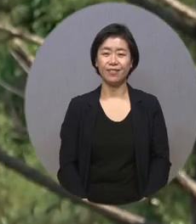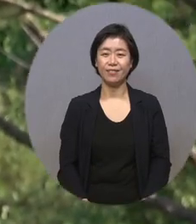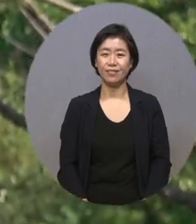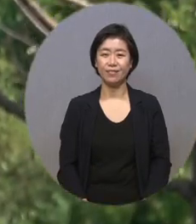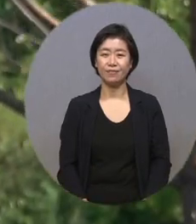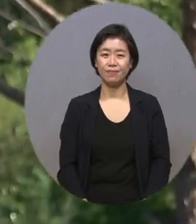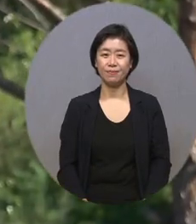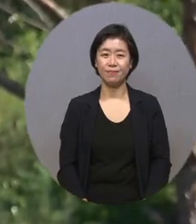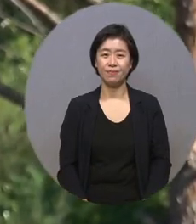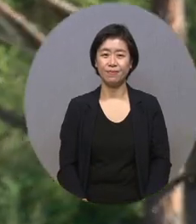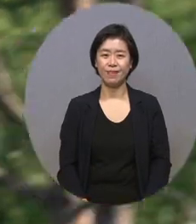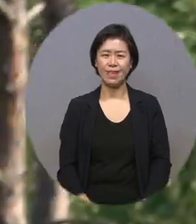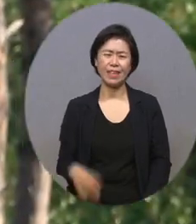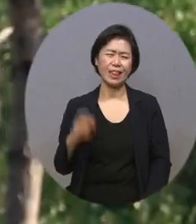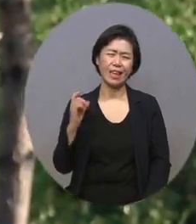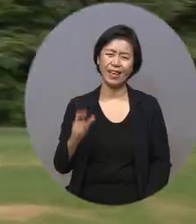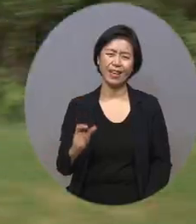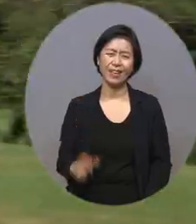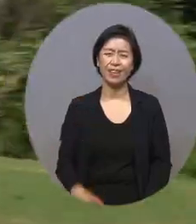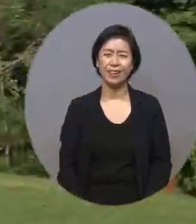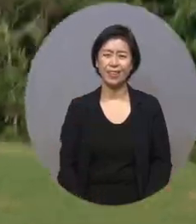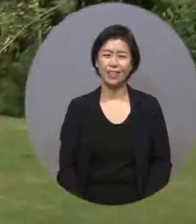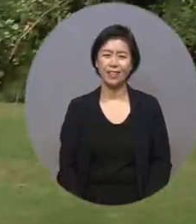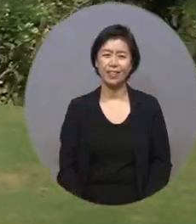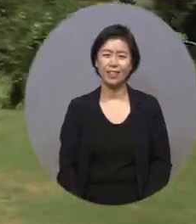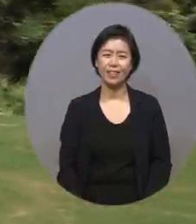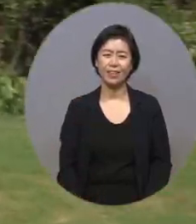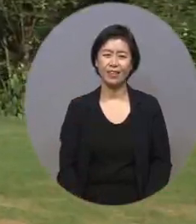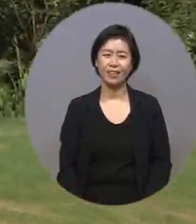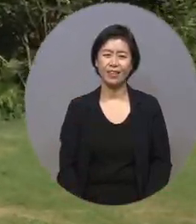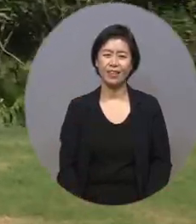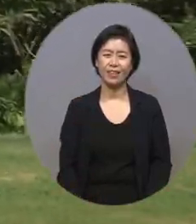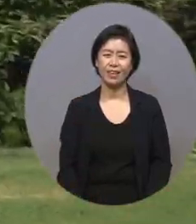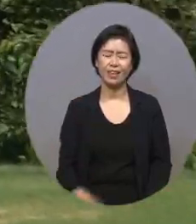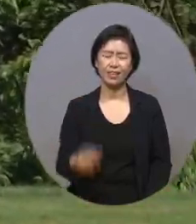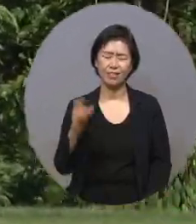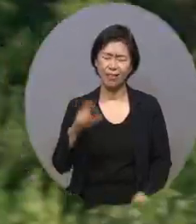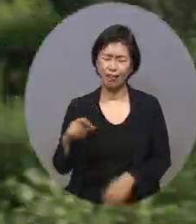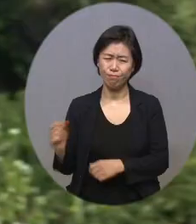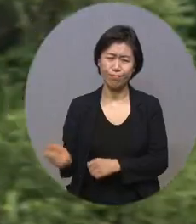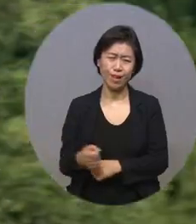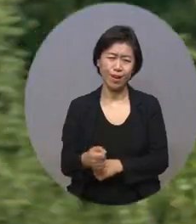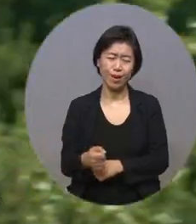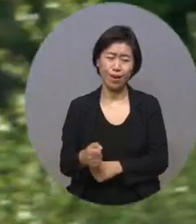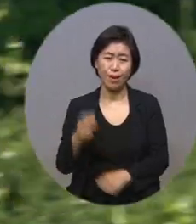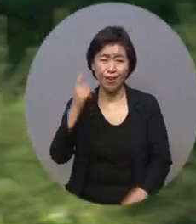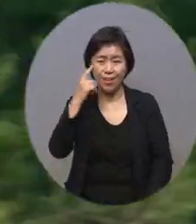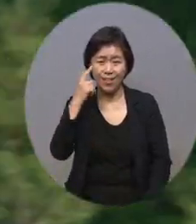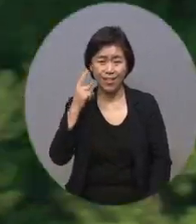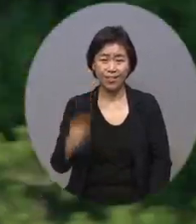세다 세다! 아, 너무 세게 쳤는데? 오 마이 갓. 뭐 손일이고?